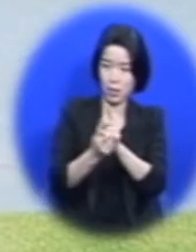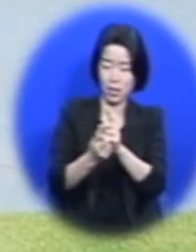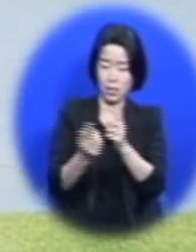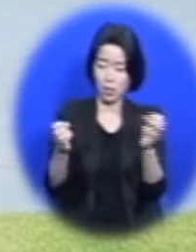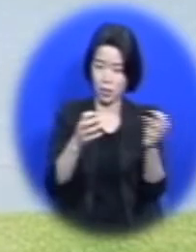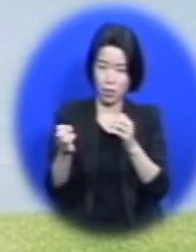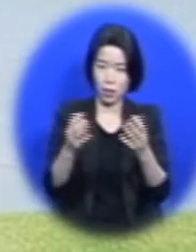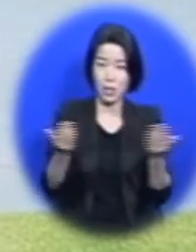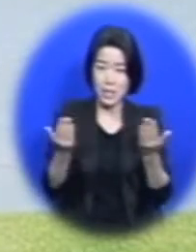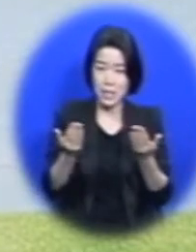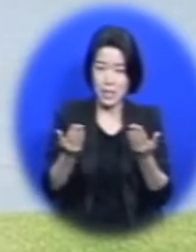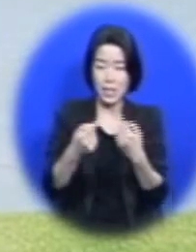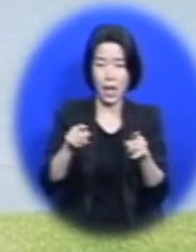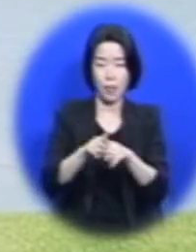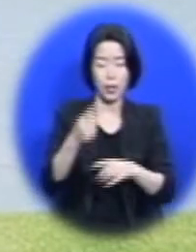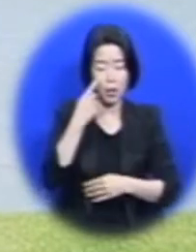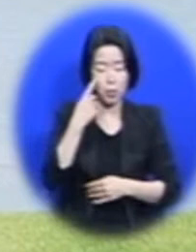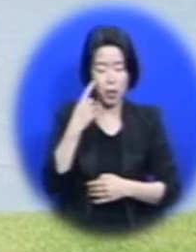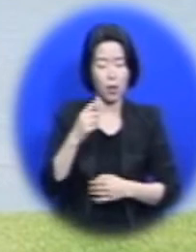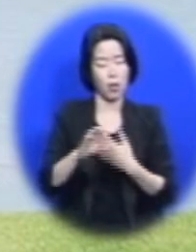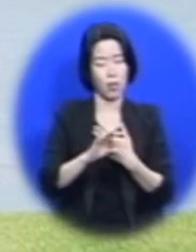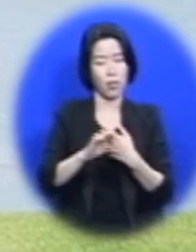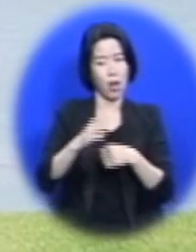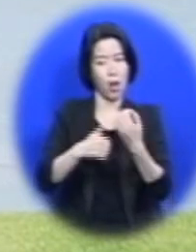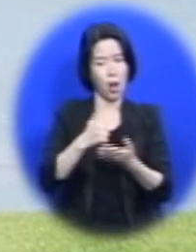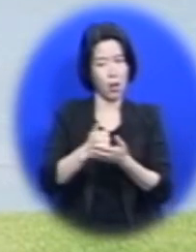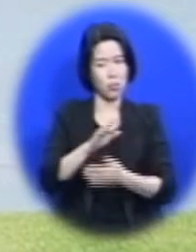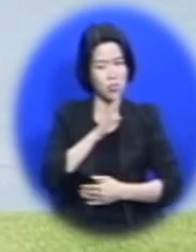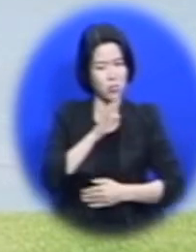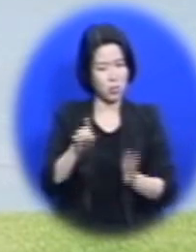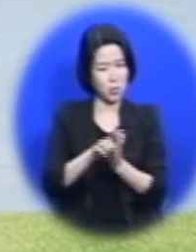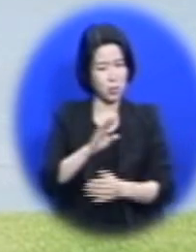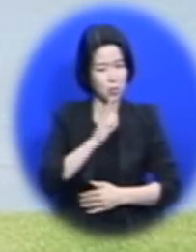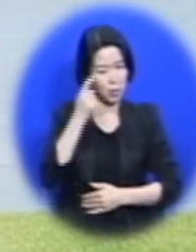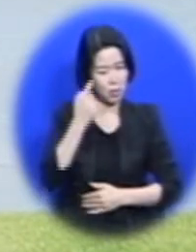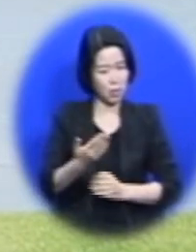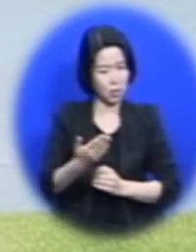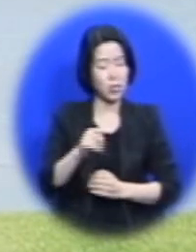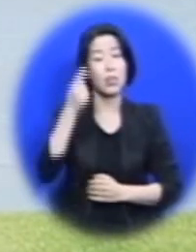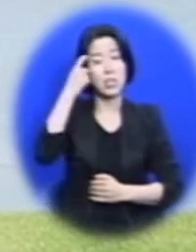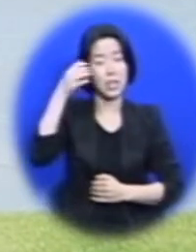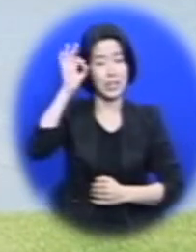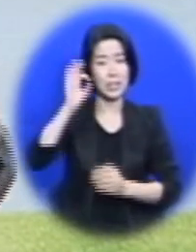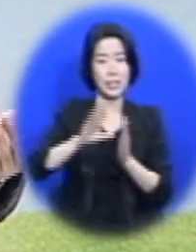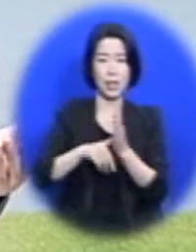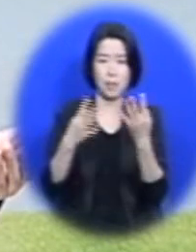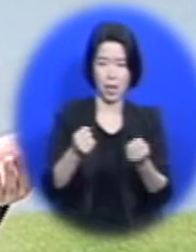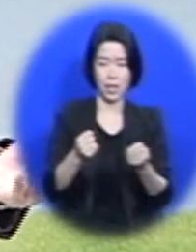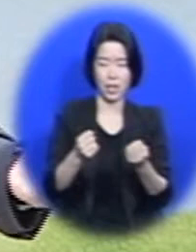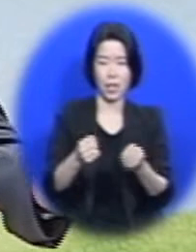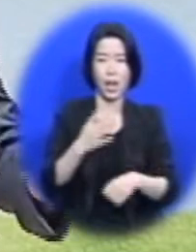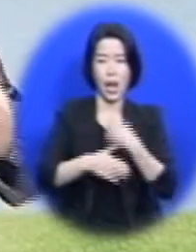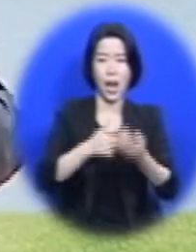지내보고 일해보고 하면 하나님을 정말 믿나? 이런 생각을 할 때가 많습니다. 그러니까 하나님을